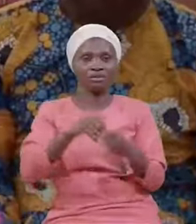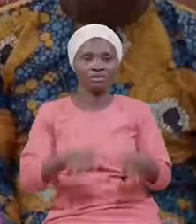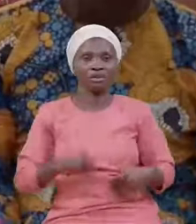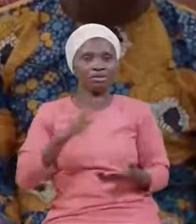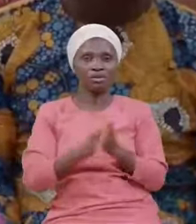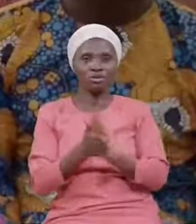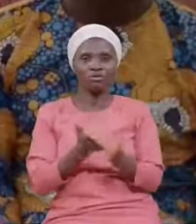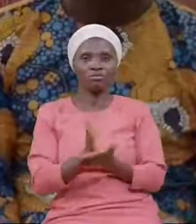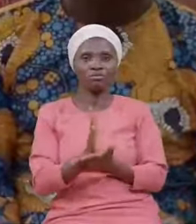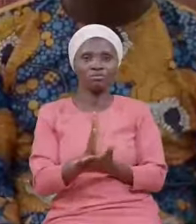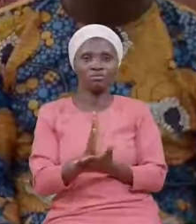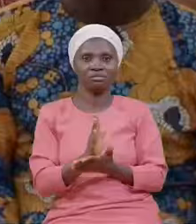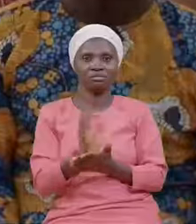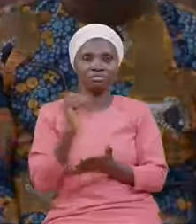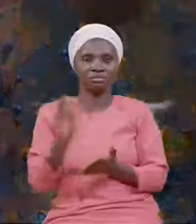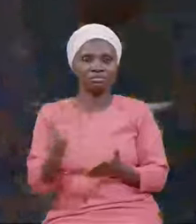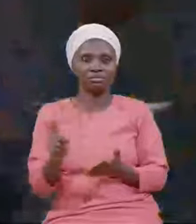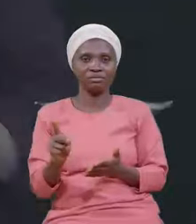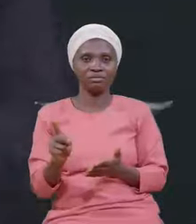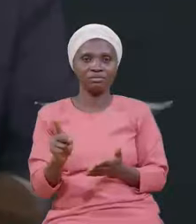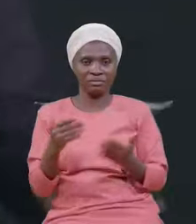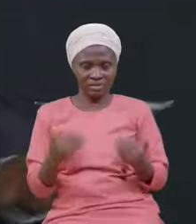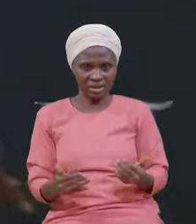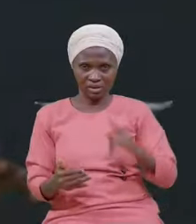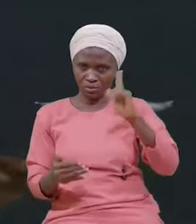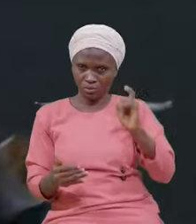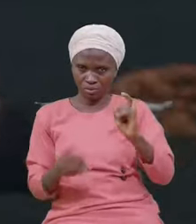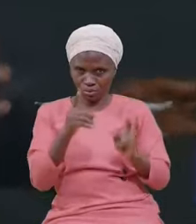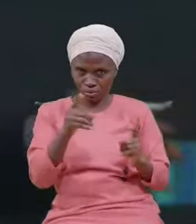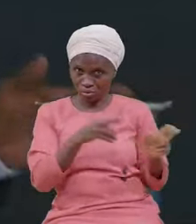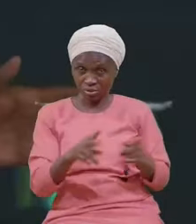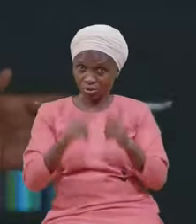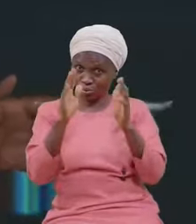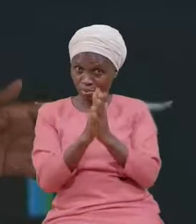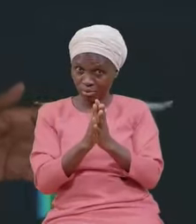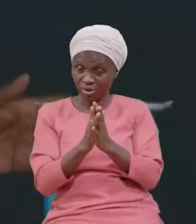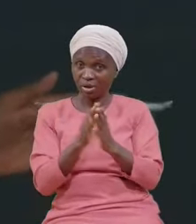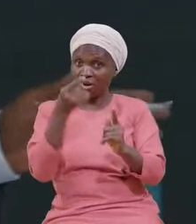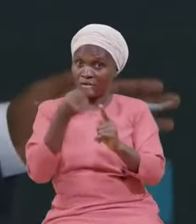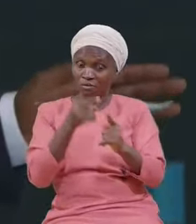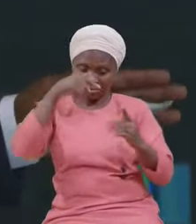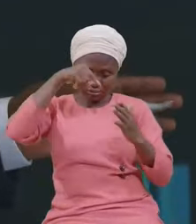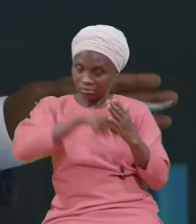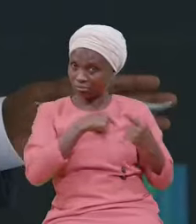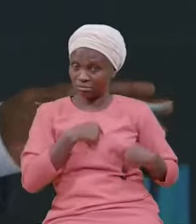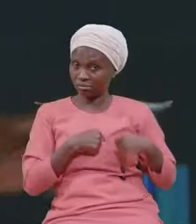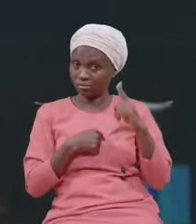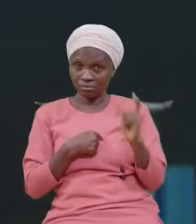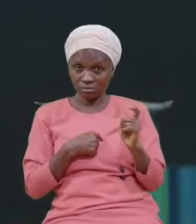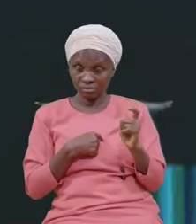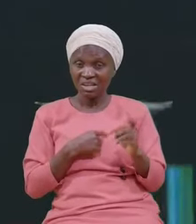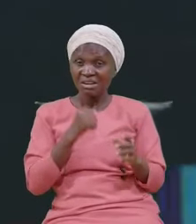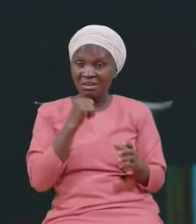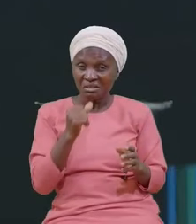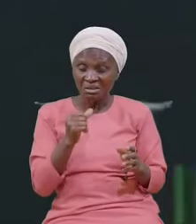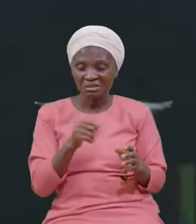Est-ce que tu vas prier du plus profond de ton cœur? Ce n'est pas en priant comme d'habitude, parce que la prière habituelle,